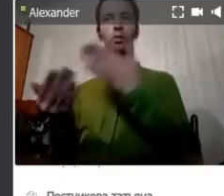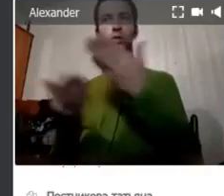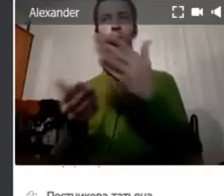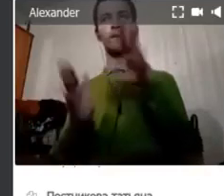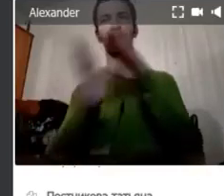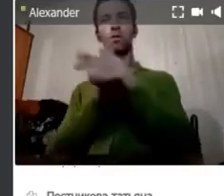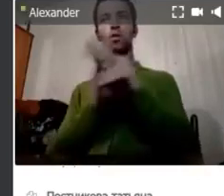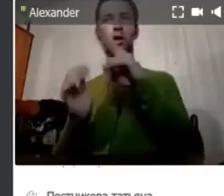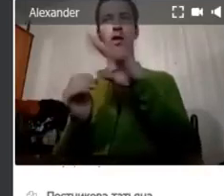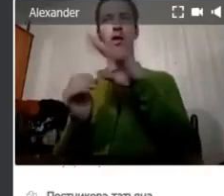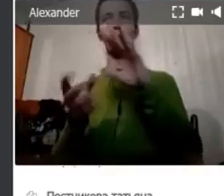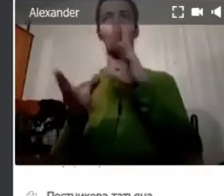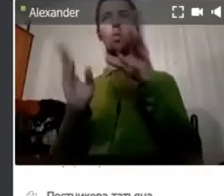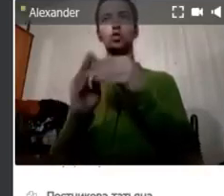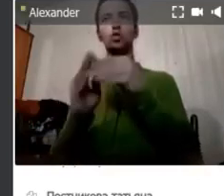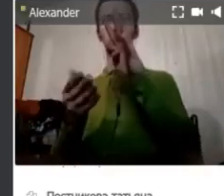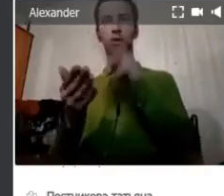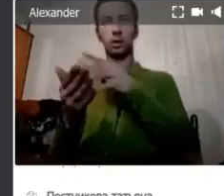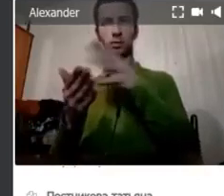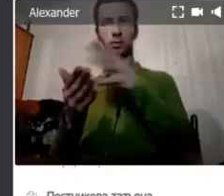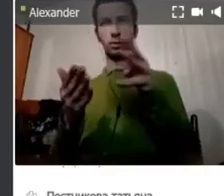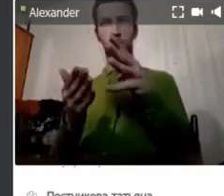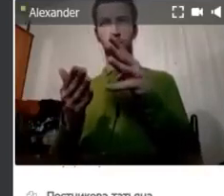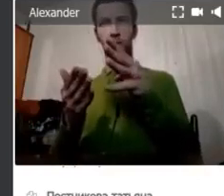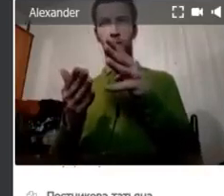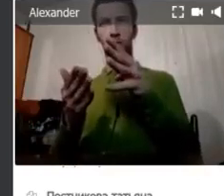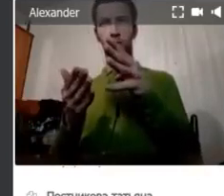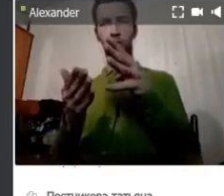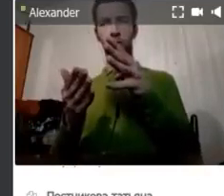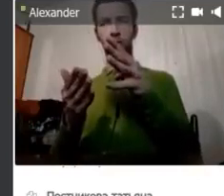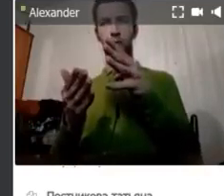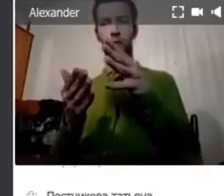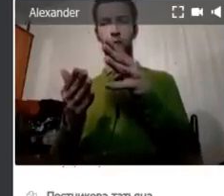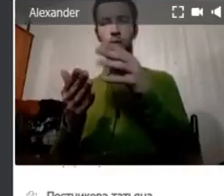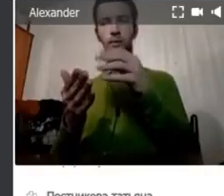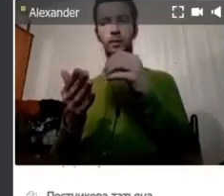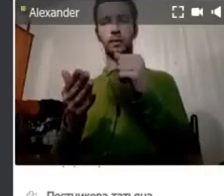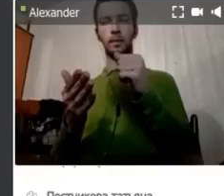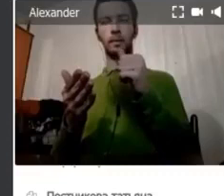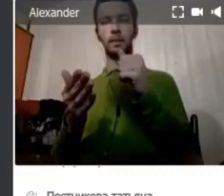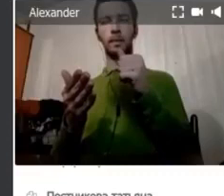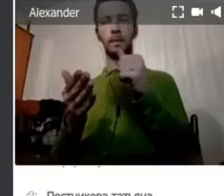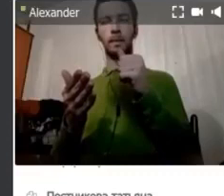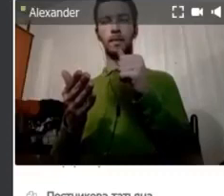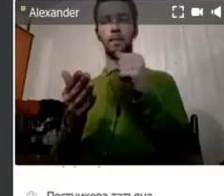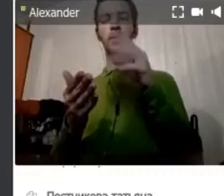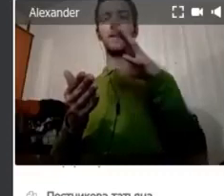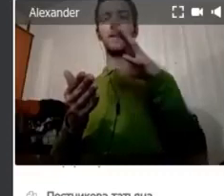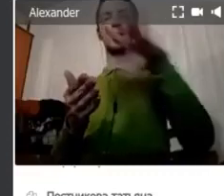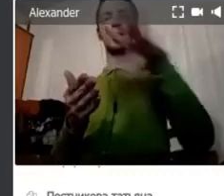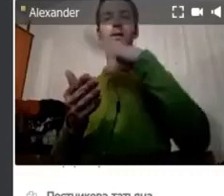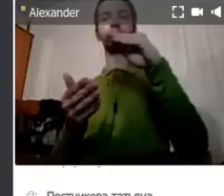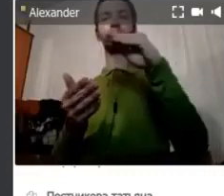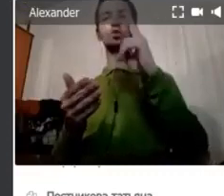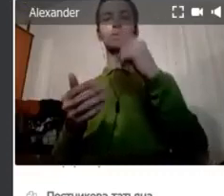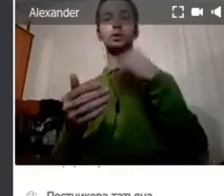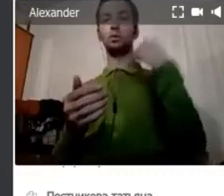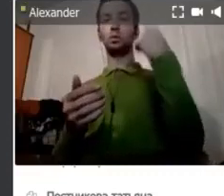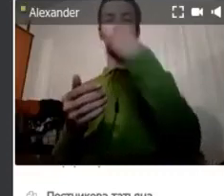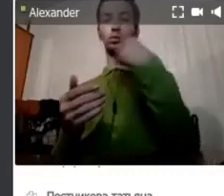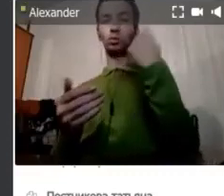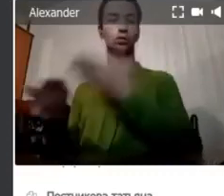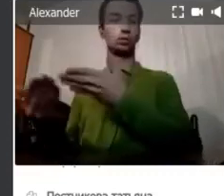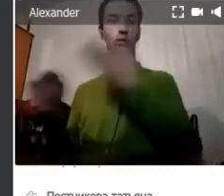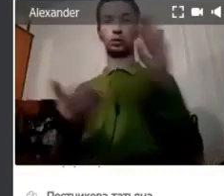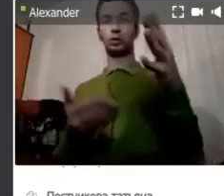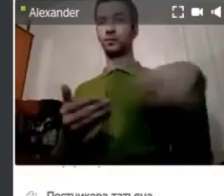вами в вашу же таблицу, там, где вы находитесь. Скажем, даже если